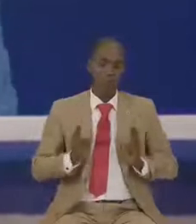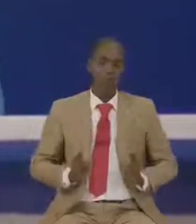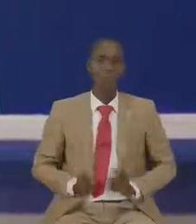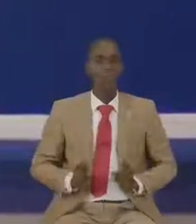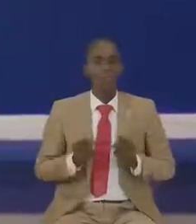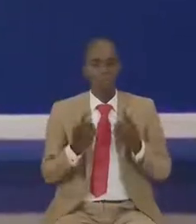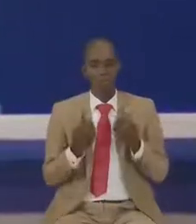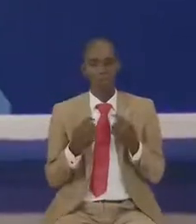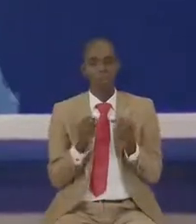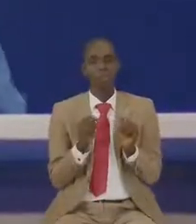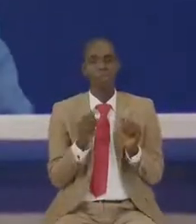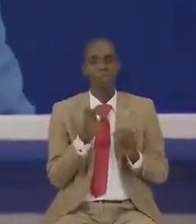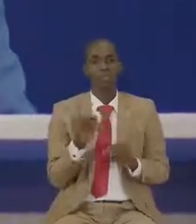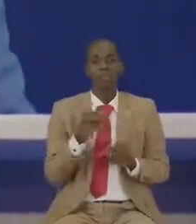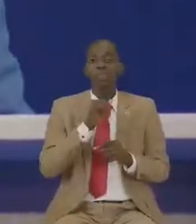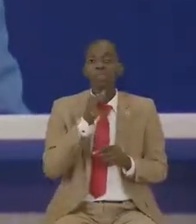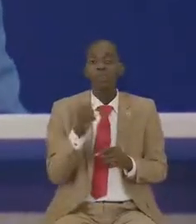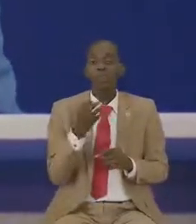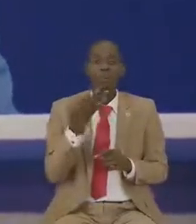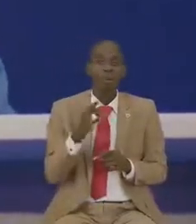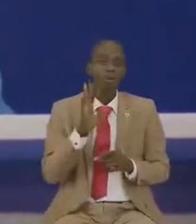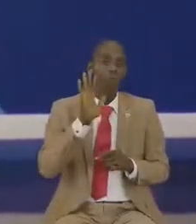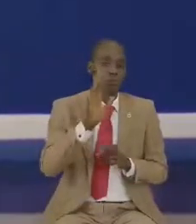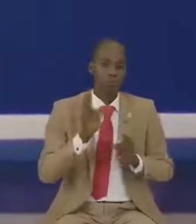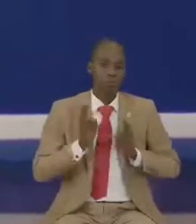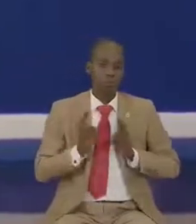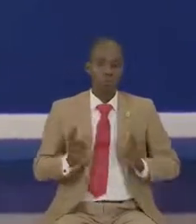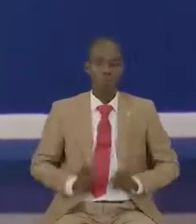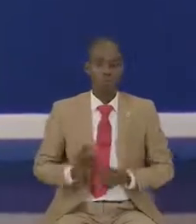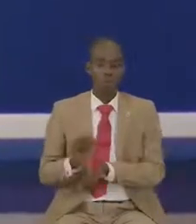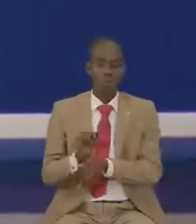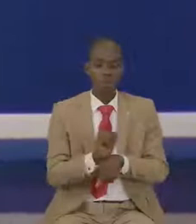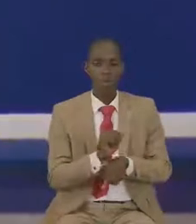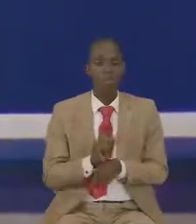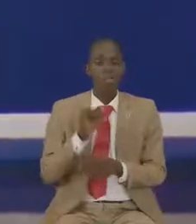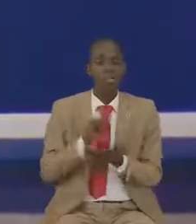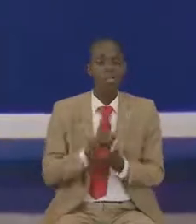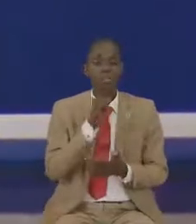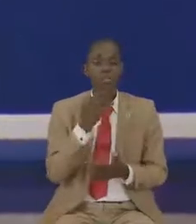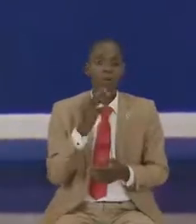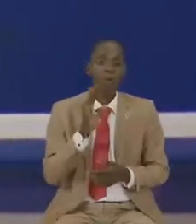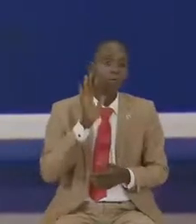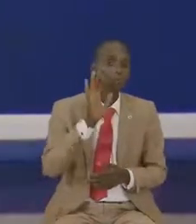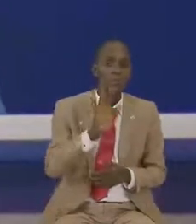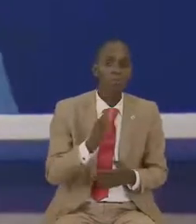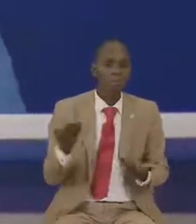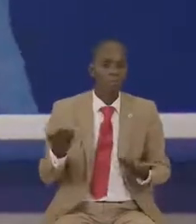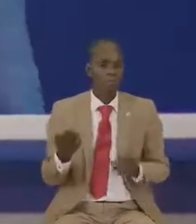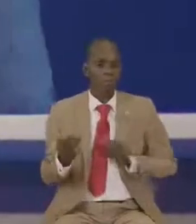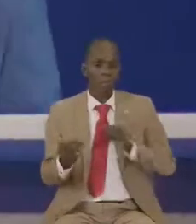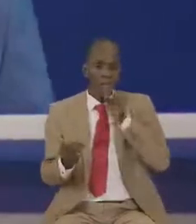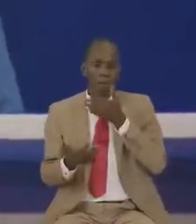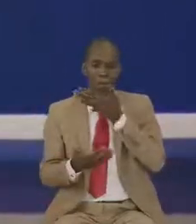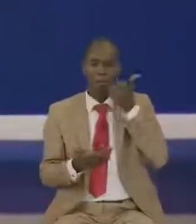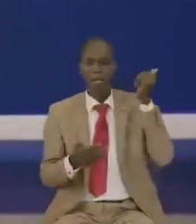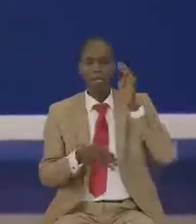Cela ne vient pas de vos efforts humains. Cela ne vient pas de vos